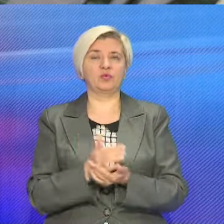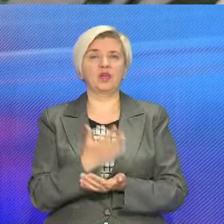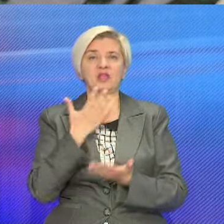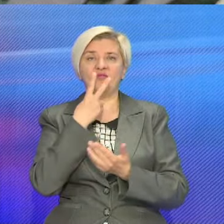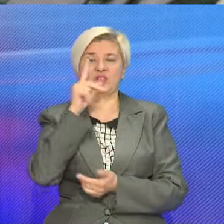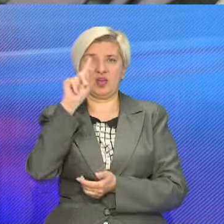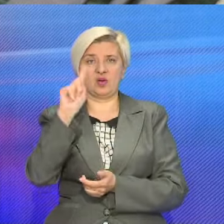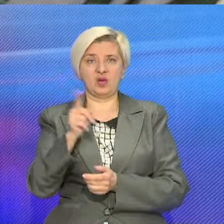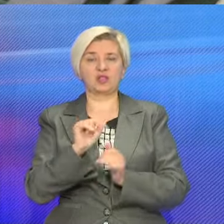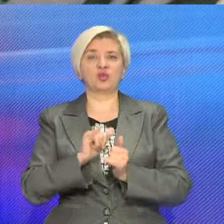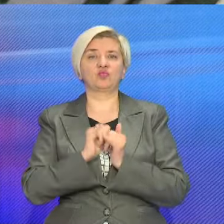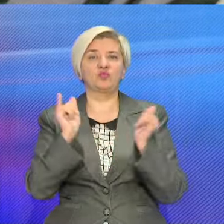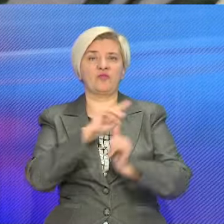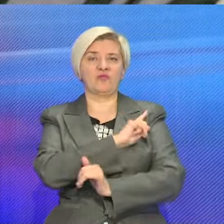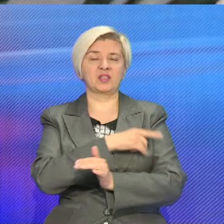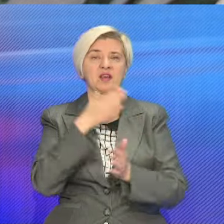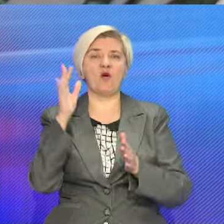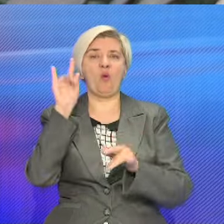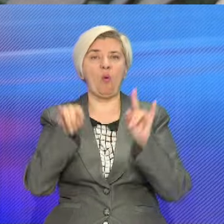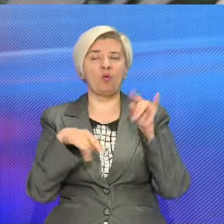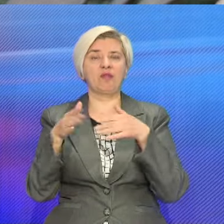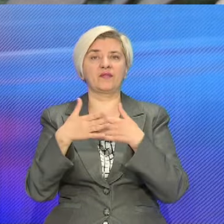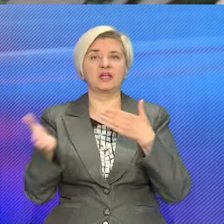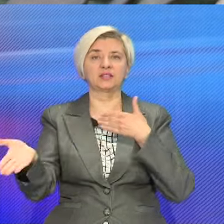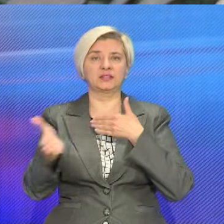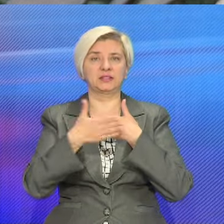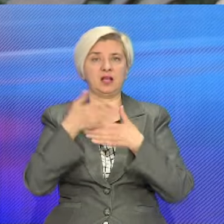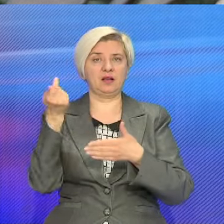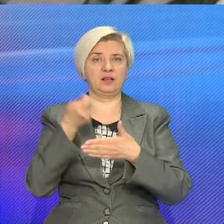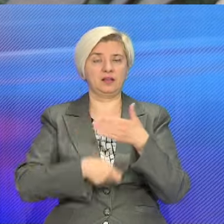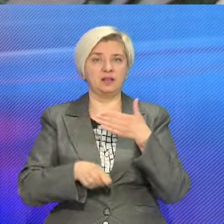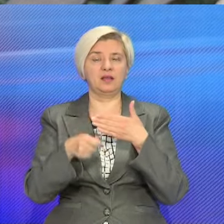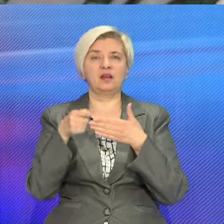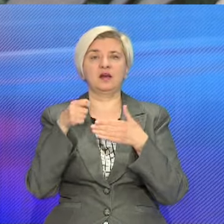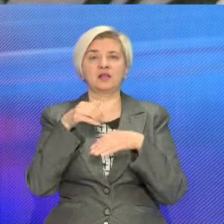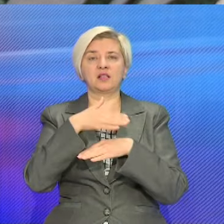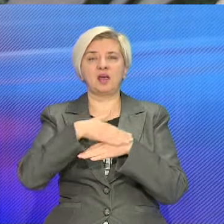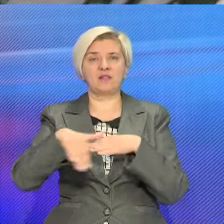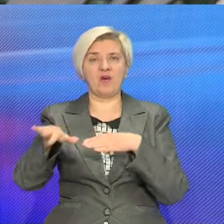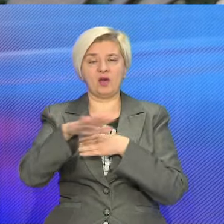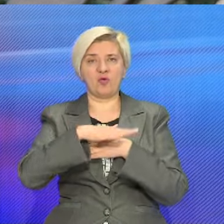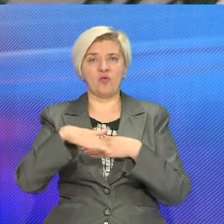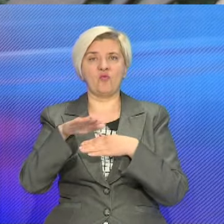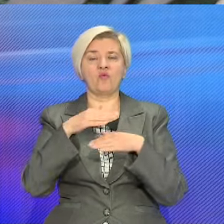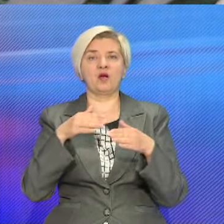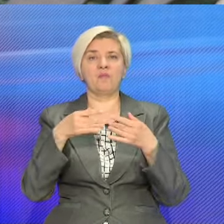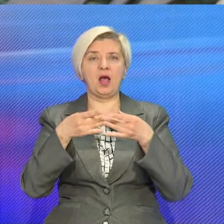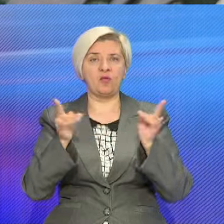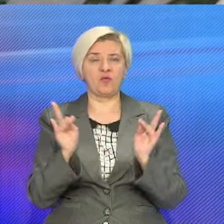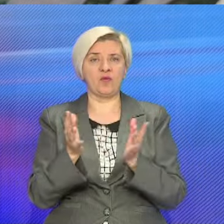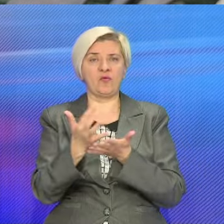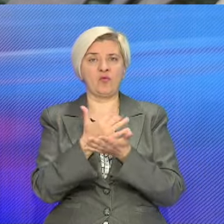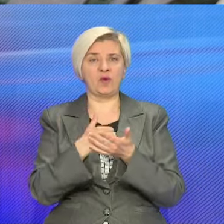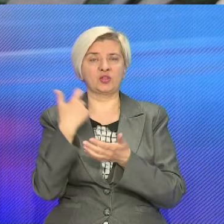усилением ветра, плотно закройте окна и двери. Со дворов, открытых балконов и лоджий уберите хозяйственные вещи, которые могут причинить